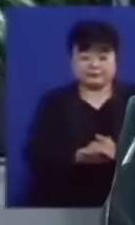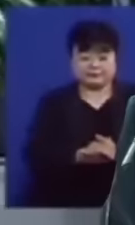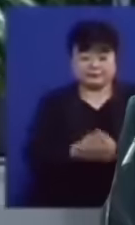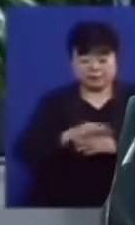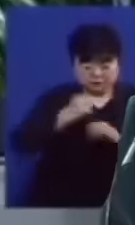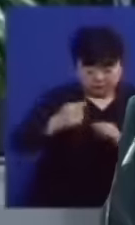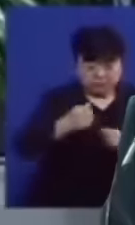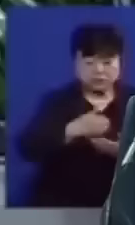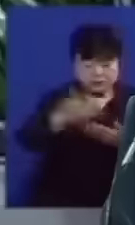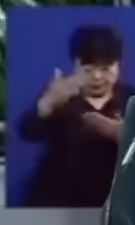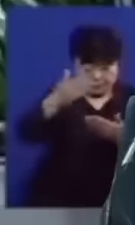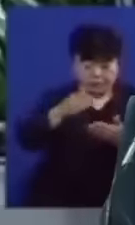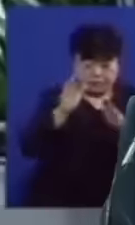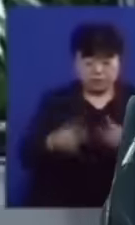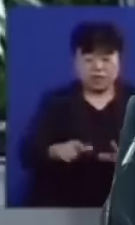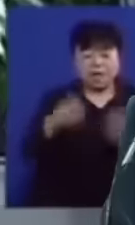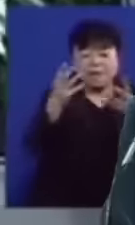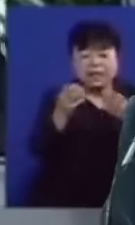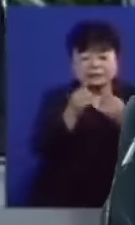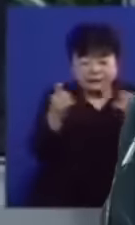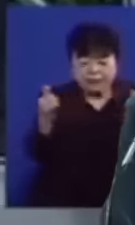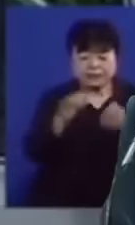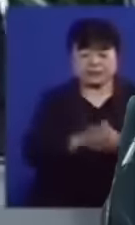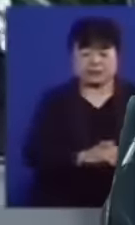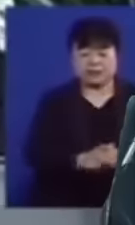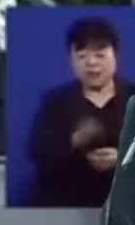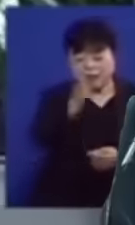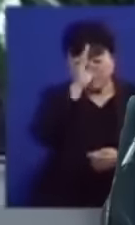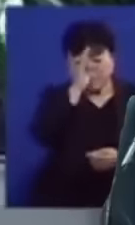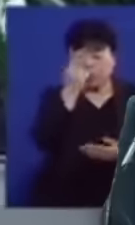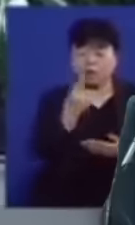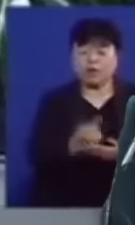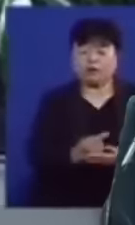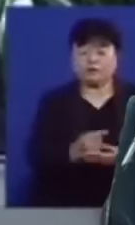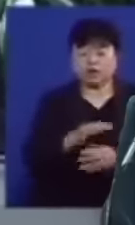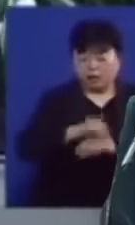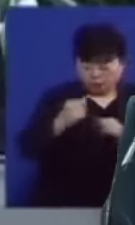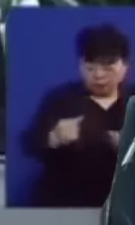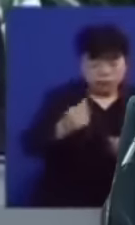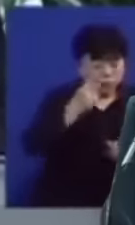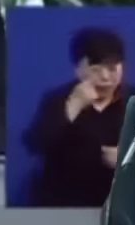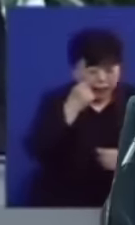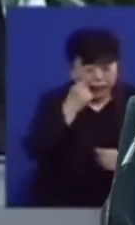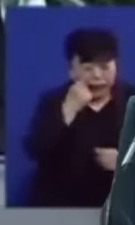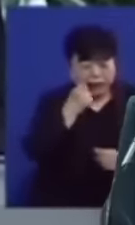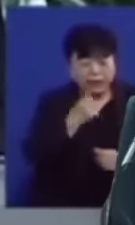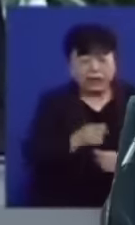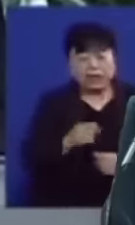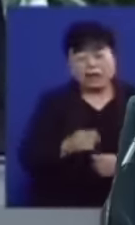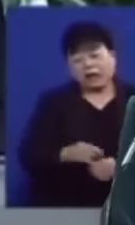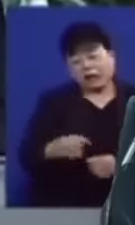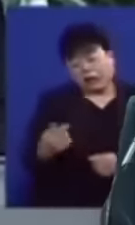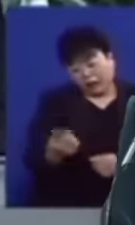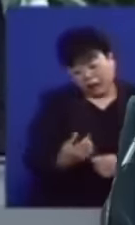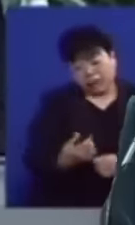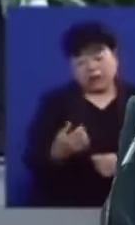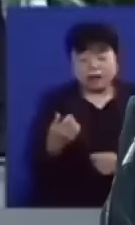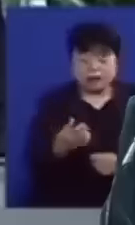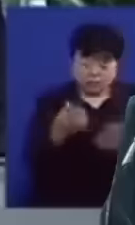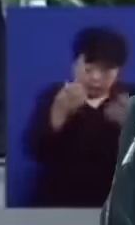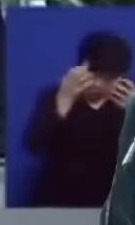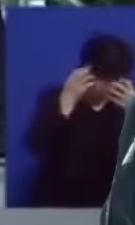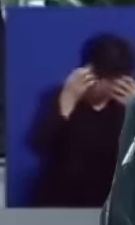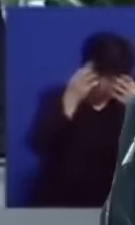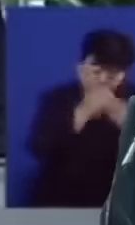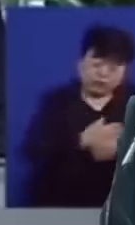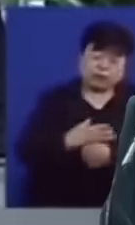하십시오. 오늘날 너무나 많은 사람들이 병이 다가왔는데 저항을 안 합니다. 아이고 아프라, 아이고 고통스럽다,